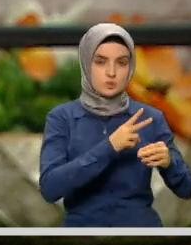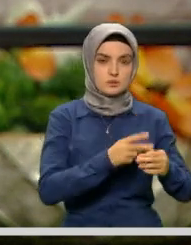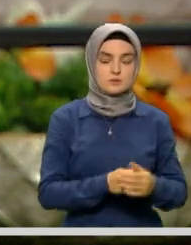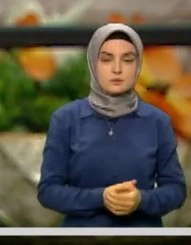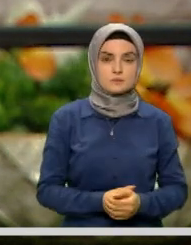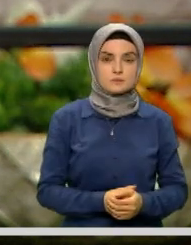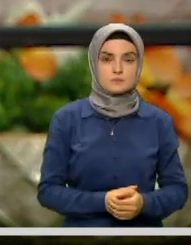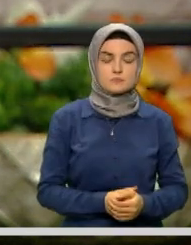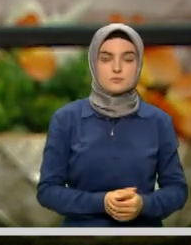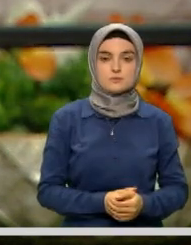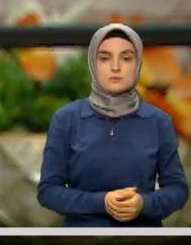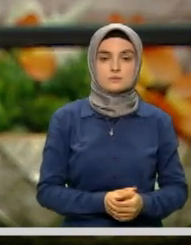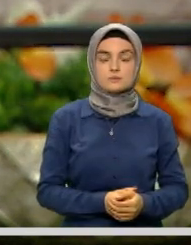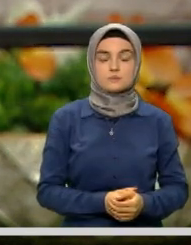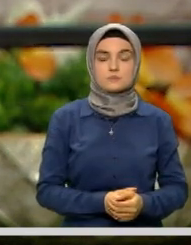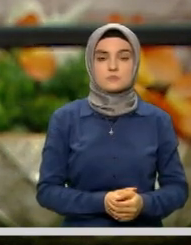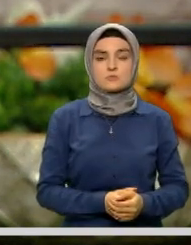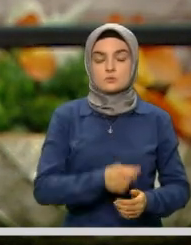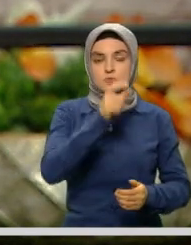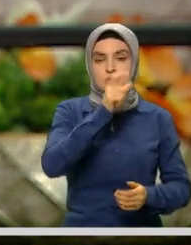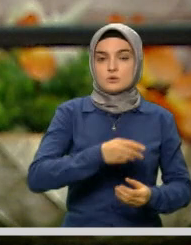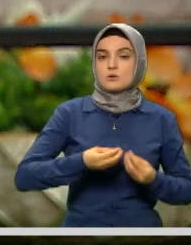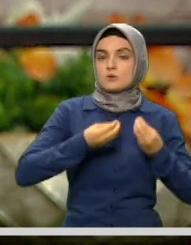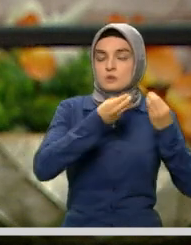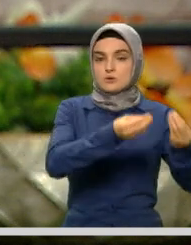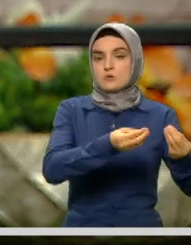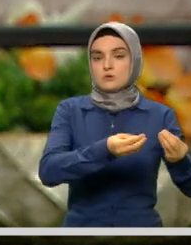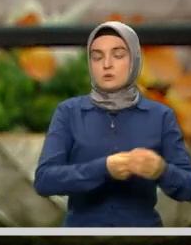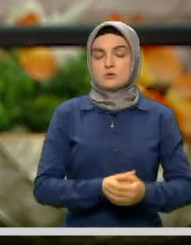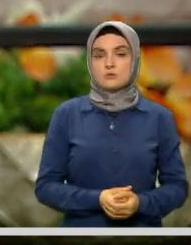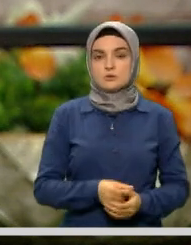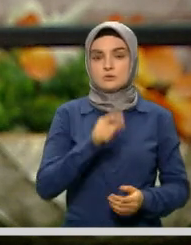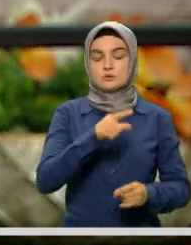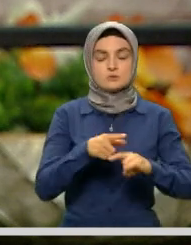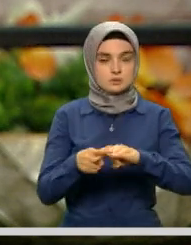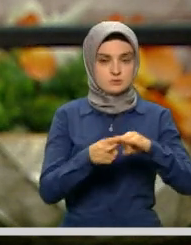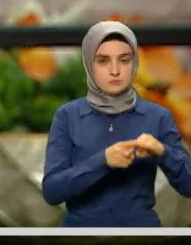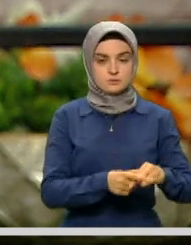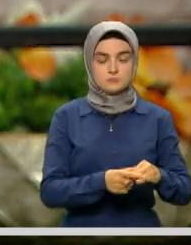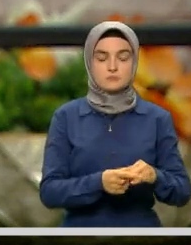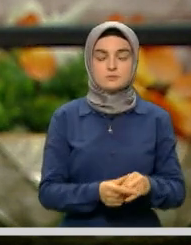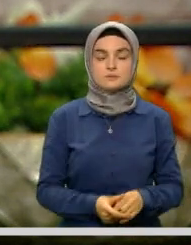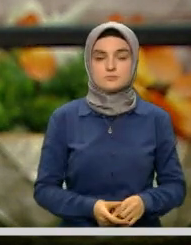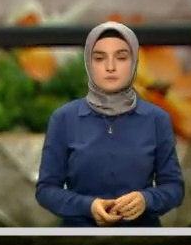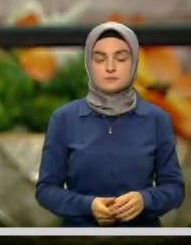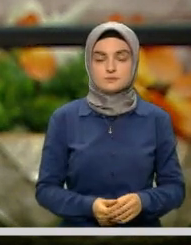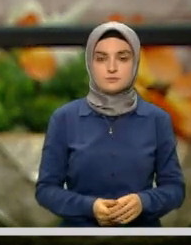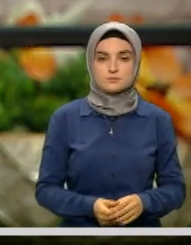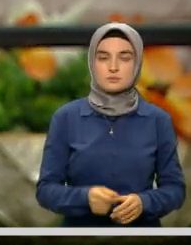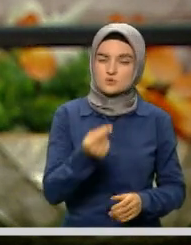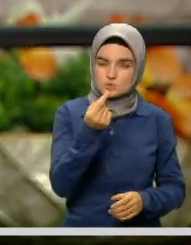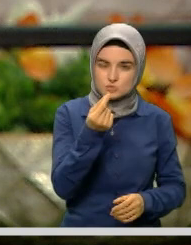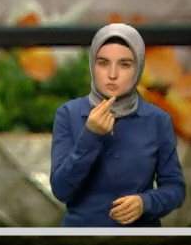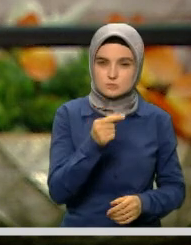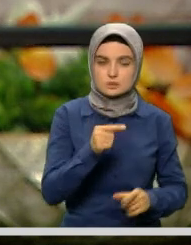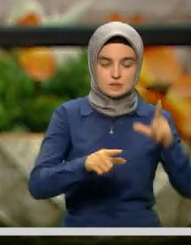o kişinin günahından kuluna yüklemeye başlar. Çünkü orada helalleşme zor. Orada herkesin en ufak bir şeye